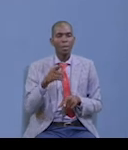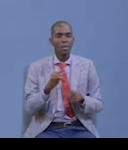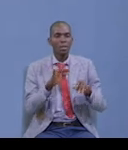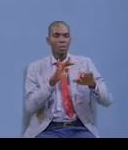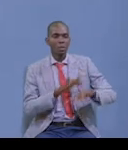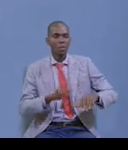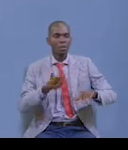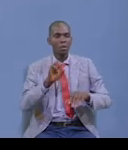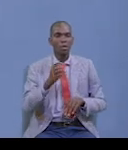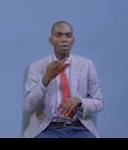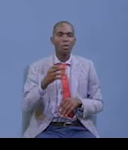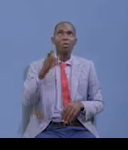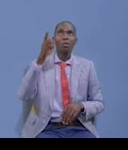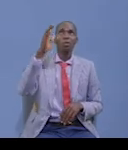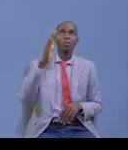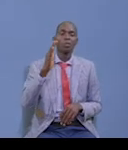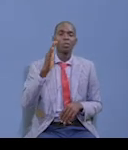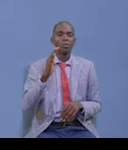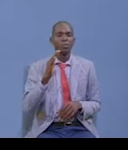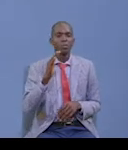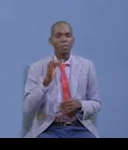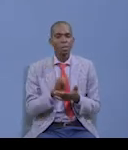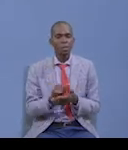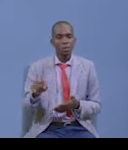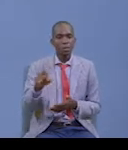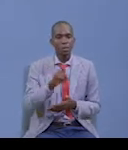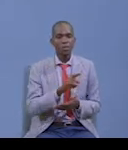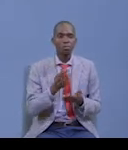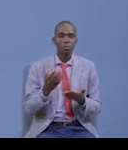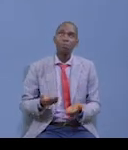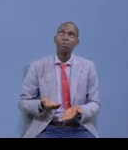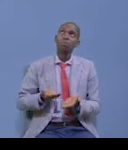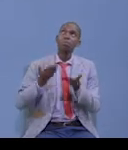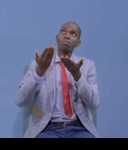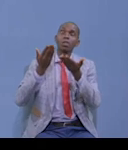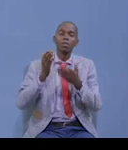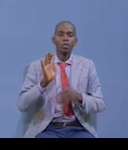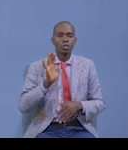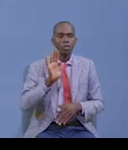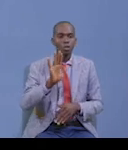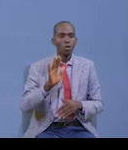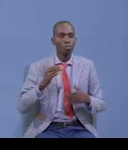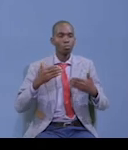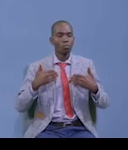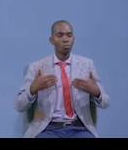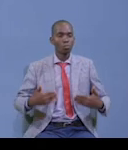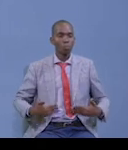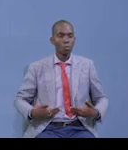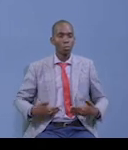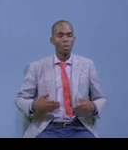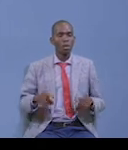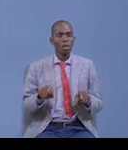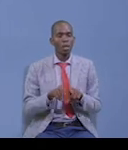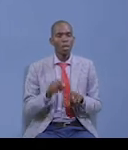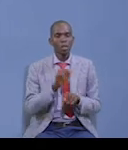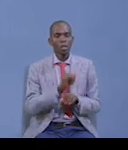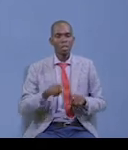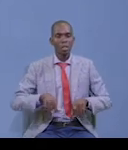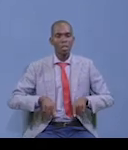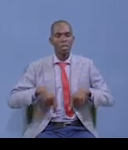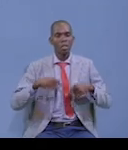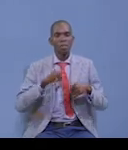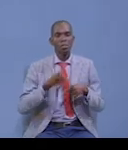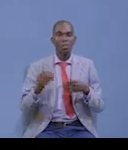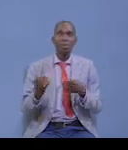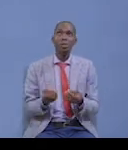of God దేవుని కనికరమును బట్టి that you present your bodies as a living sacrifice మీ